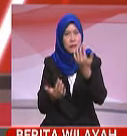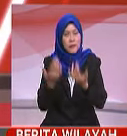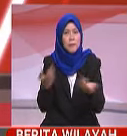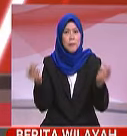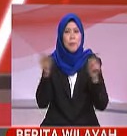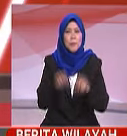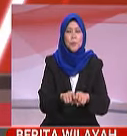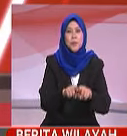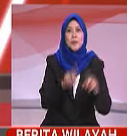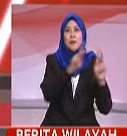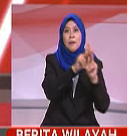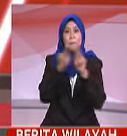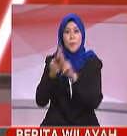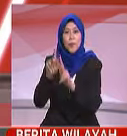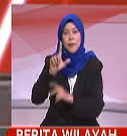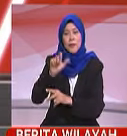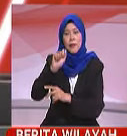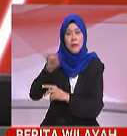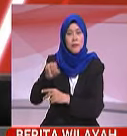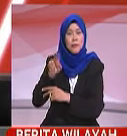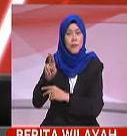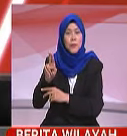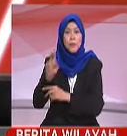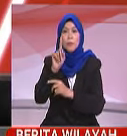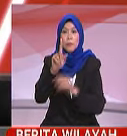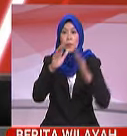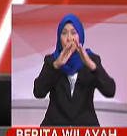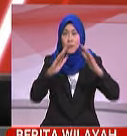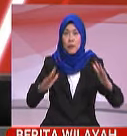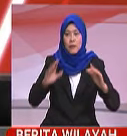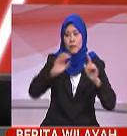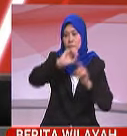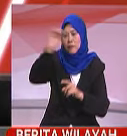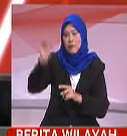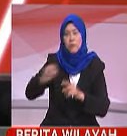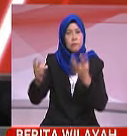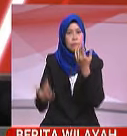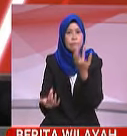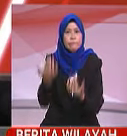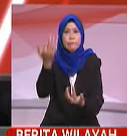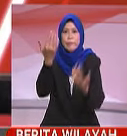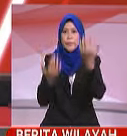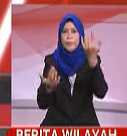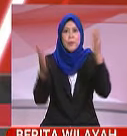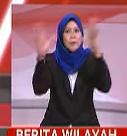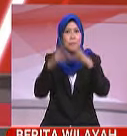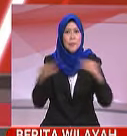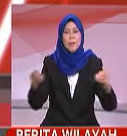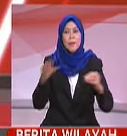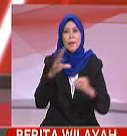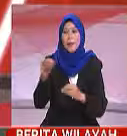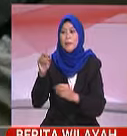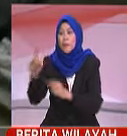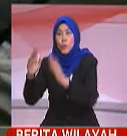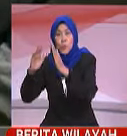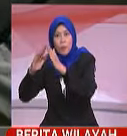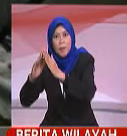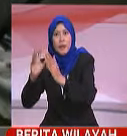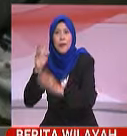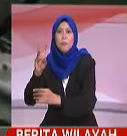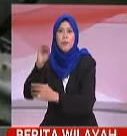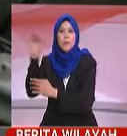di kampung Allah jauh pagi tadi sebuah rumah 100 peratus terbakar manakala sebuah lagi 60 ratus